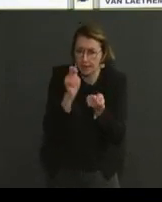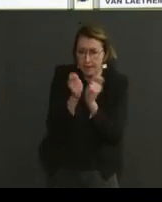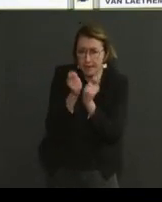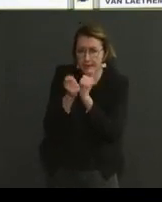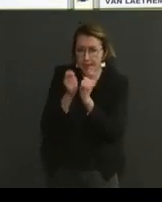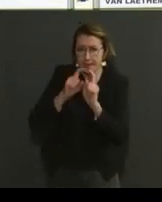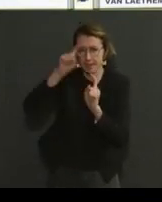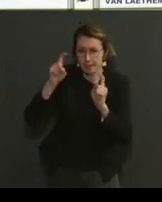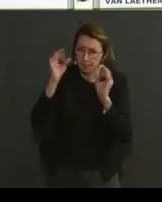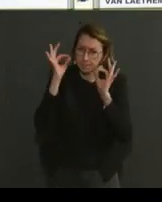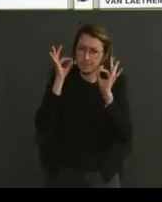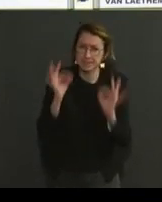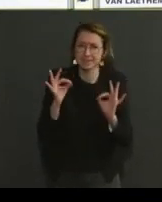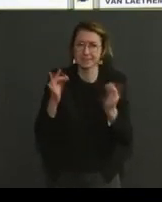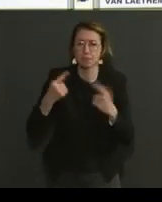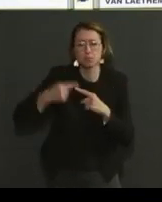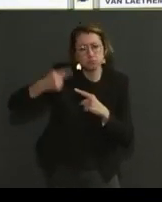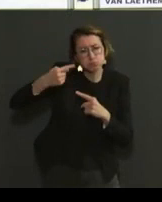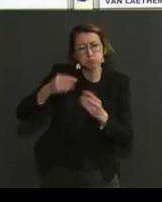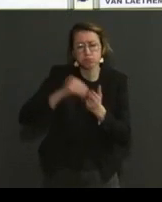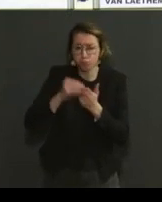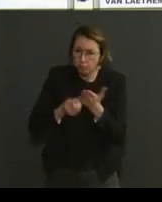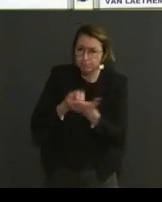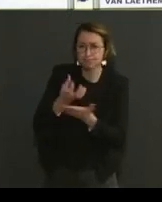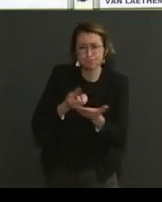futur de vous présenter d'autres évaluations.